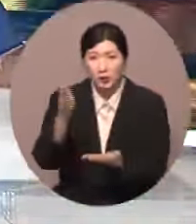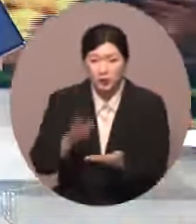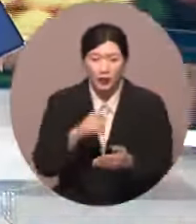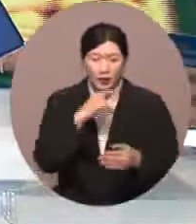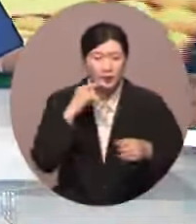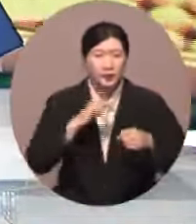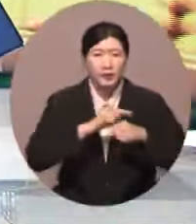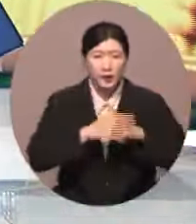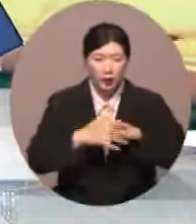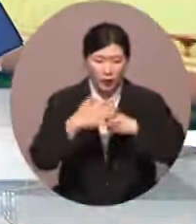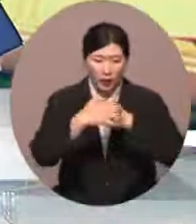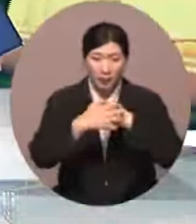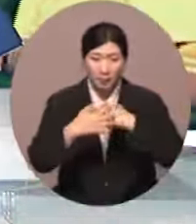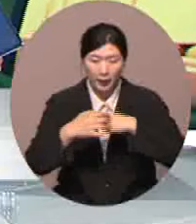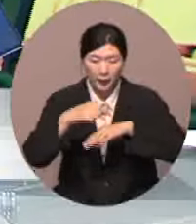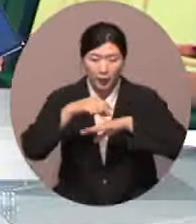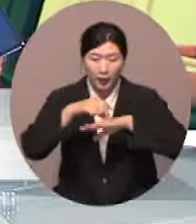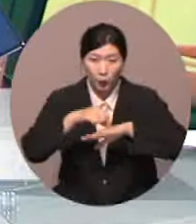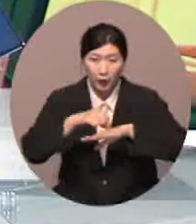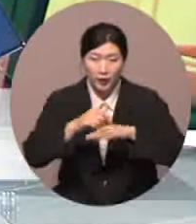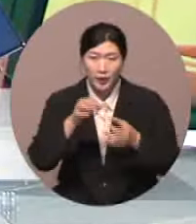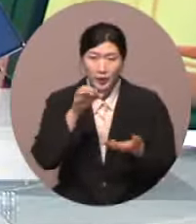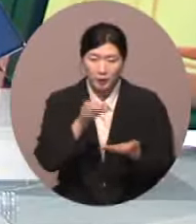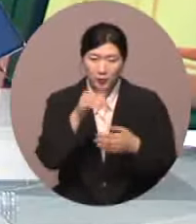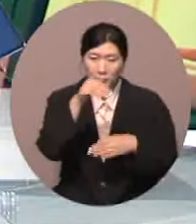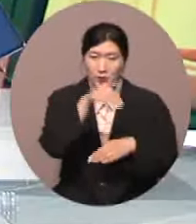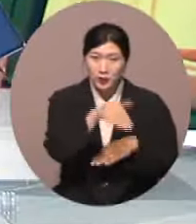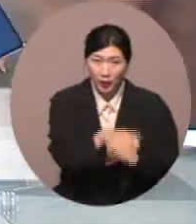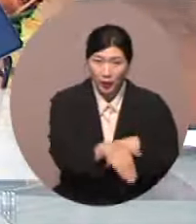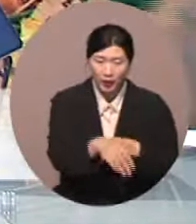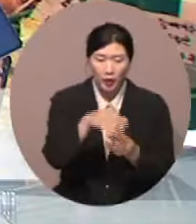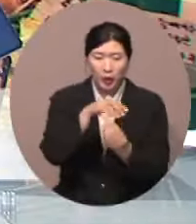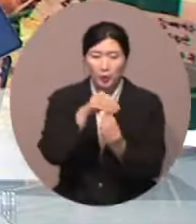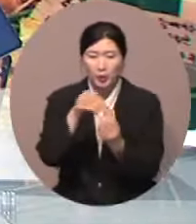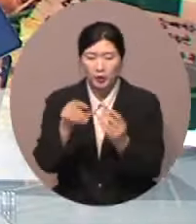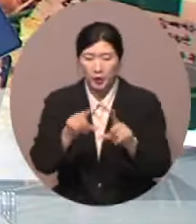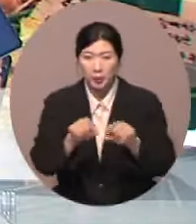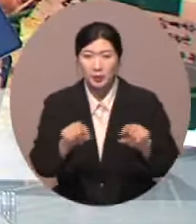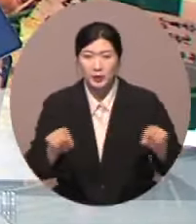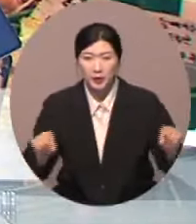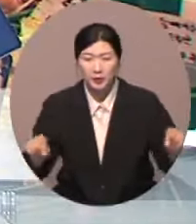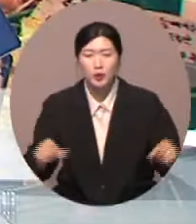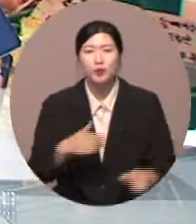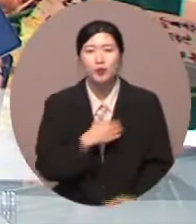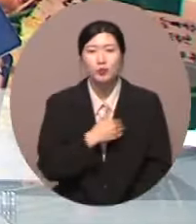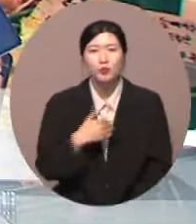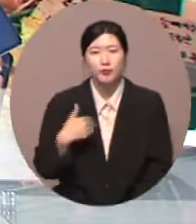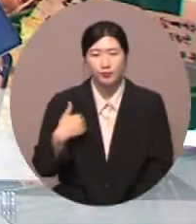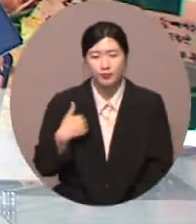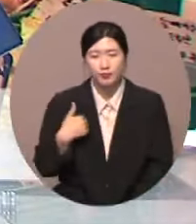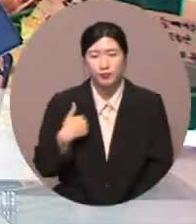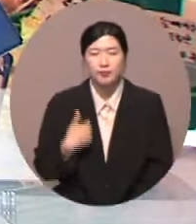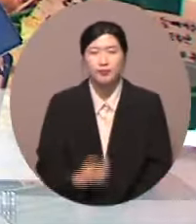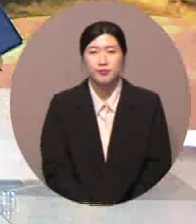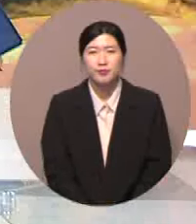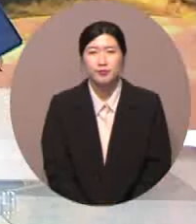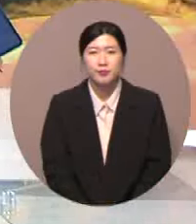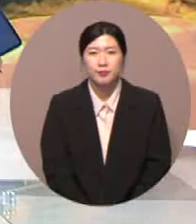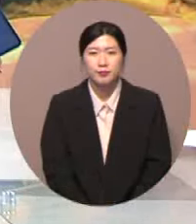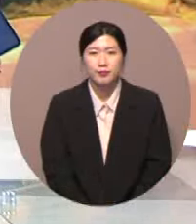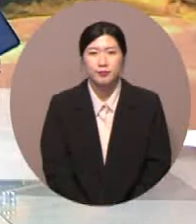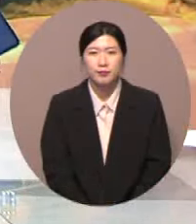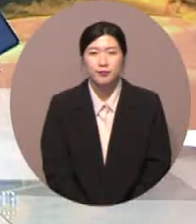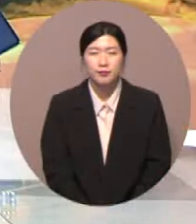배, 축산물 가격 등이 떨어지면서 올 추석 명절 차례상 부담은 줄어들 거란 분석도 나옵니다.